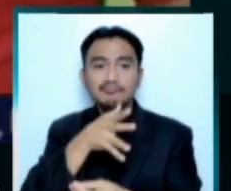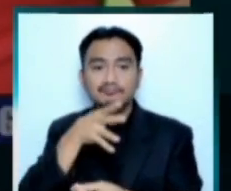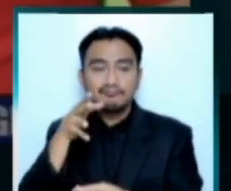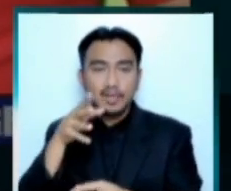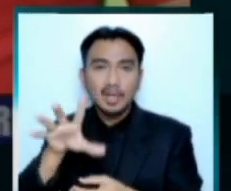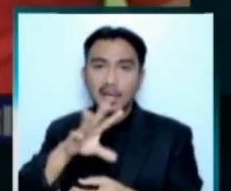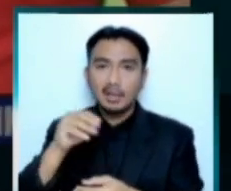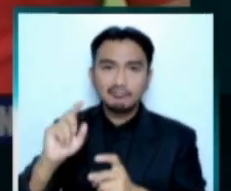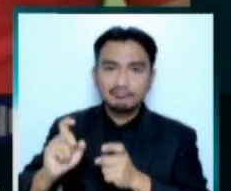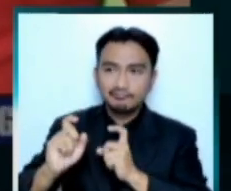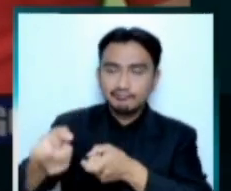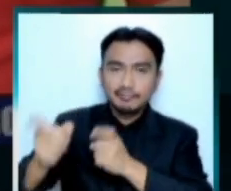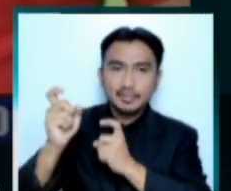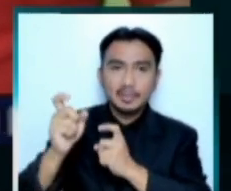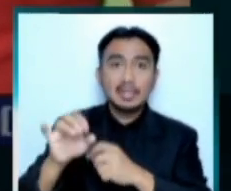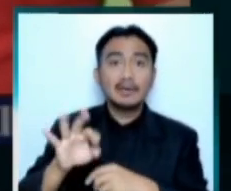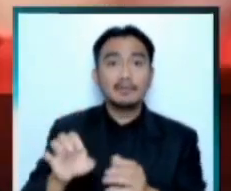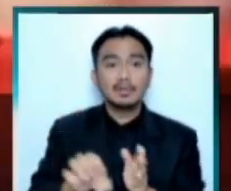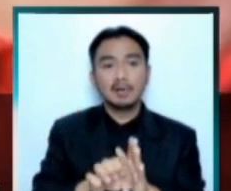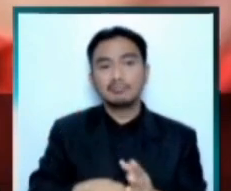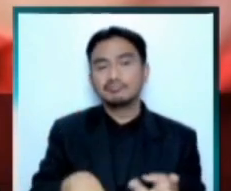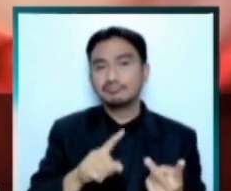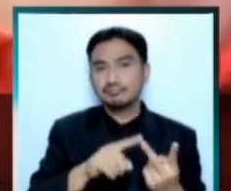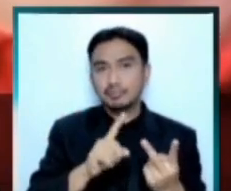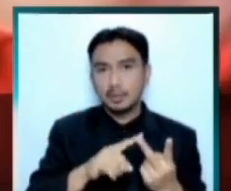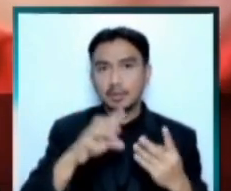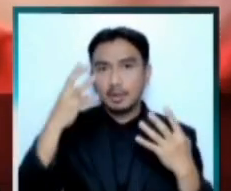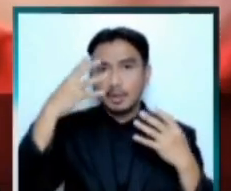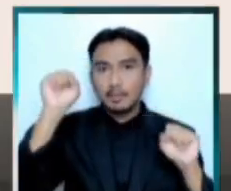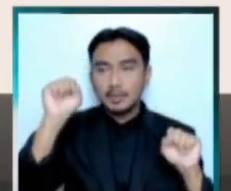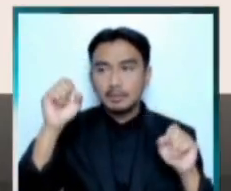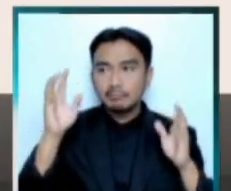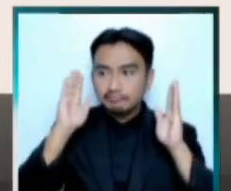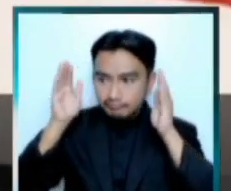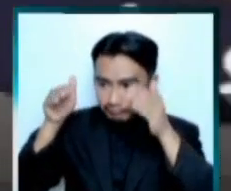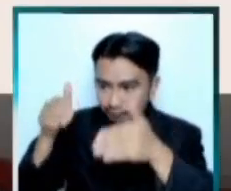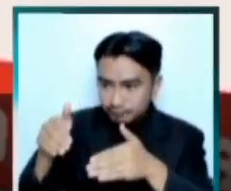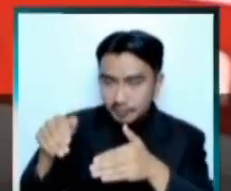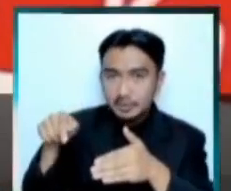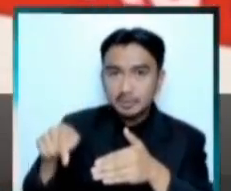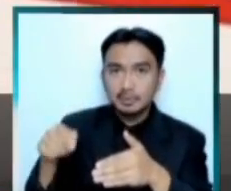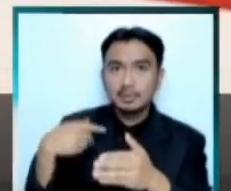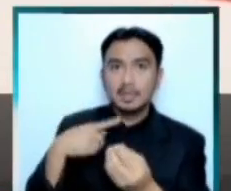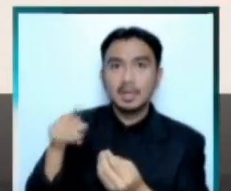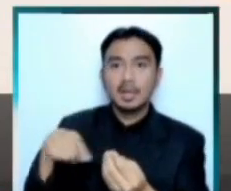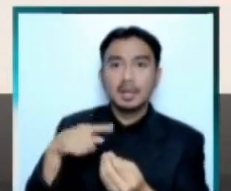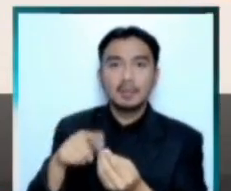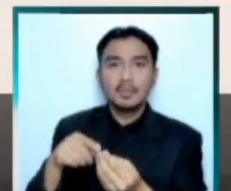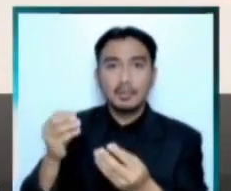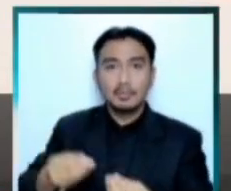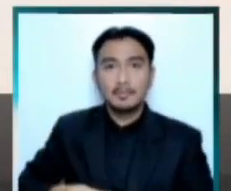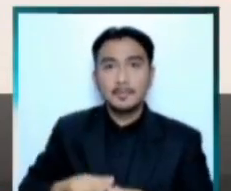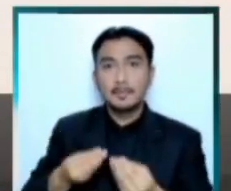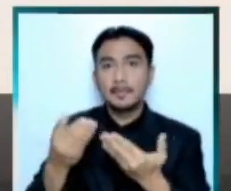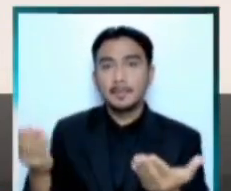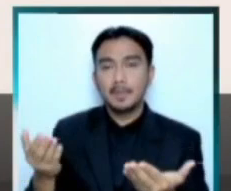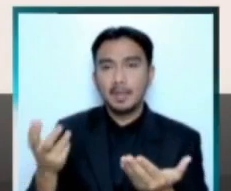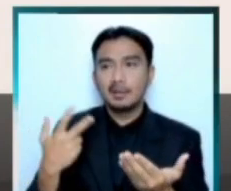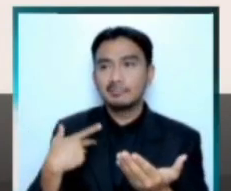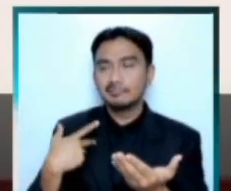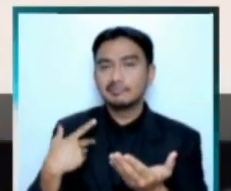sakaling maging pangulo, uunahin niyang ekonomiya ng bansa sa pamamagitan ng pagbibigay ng pondo sa